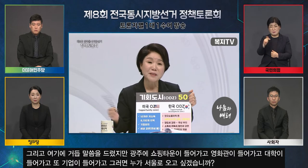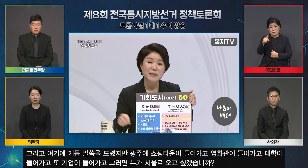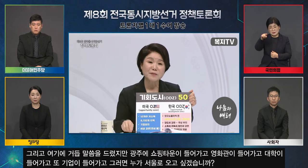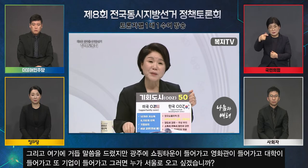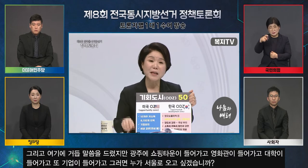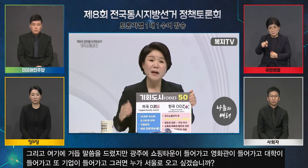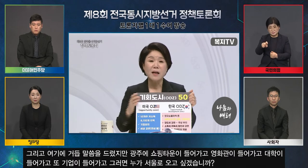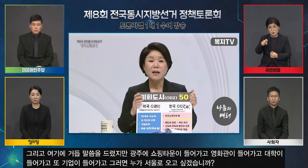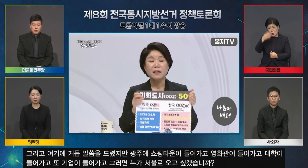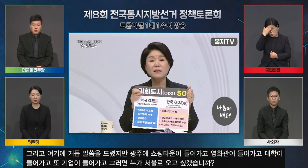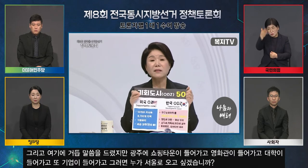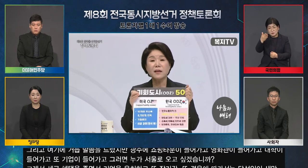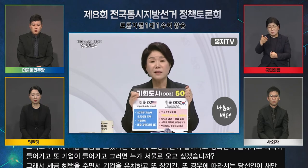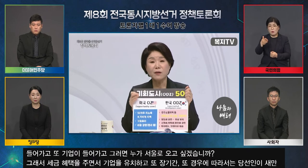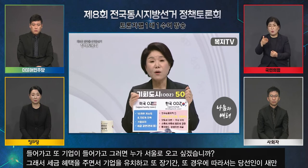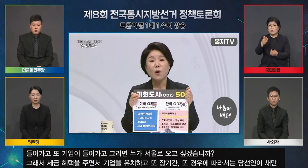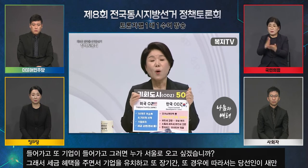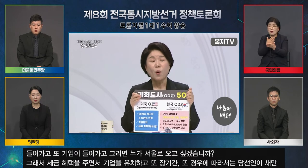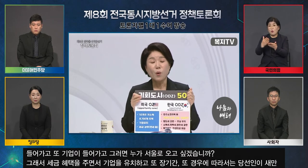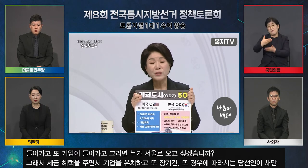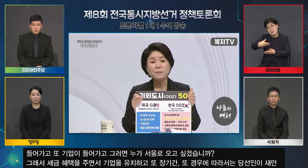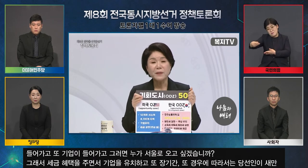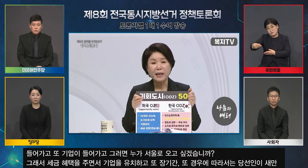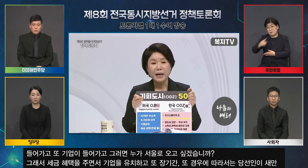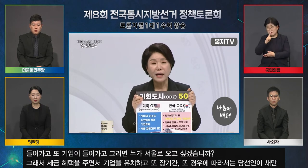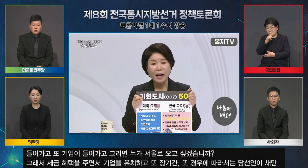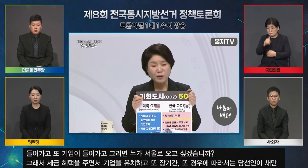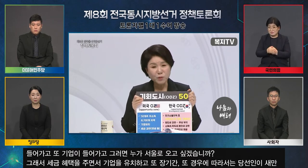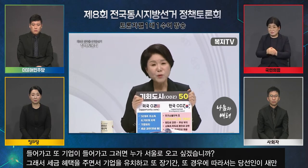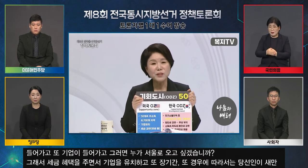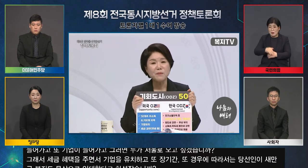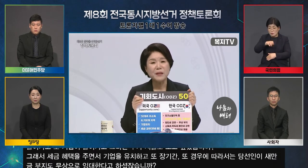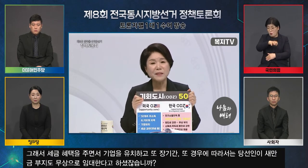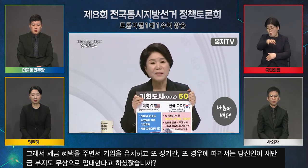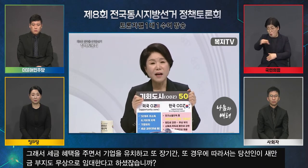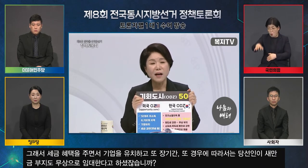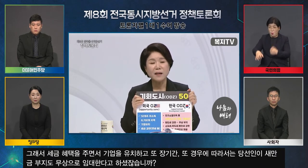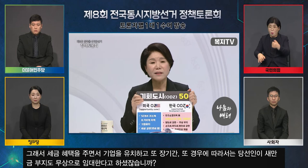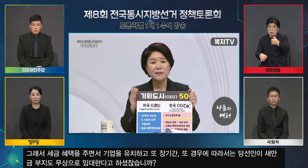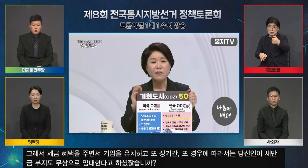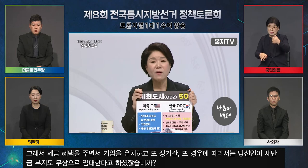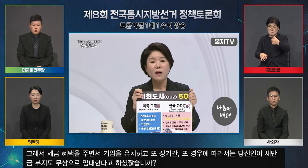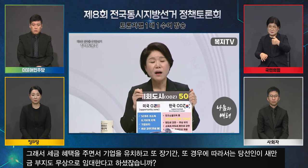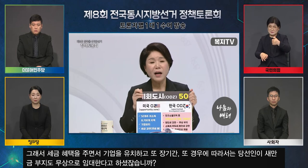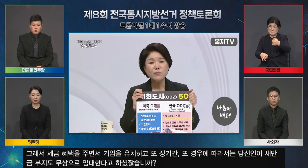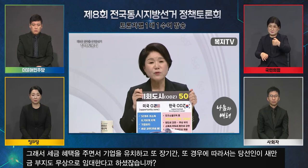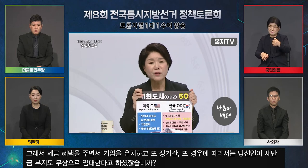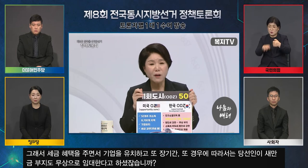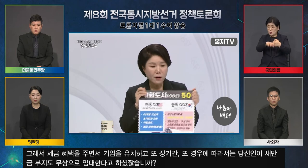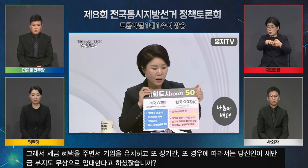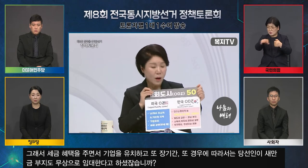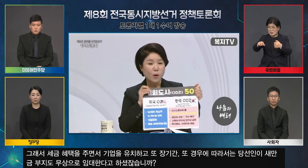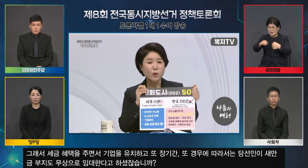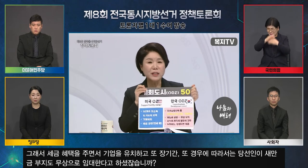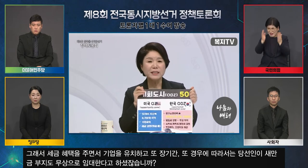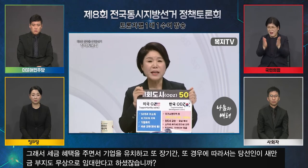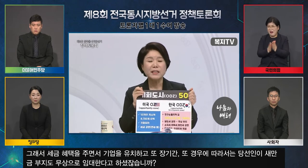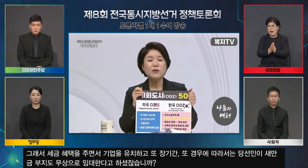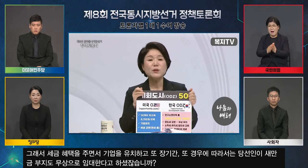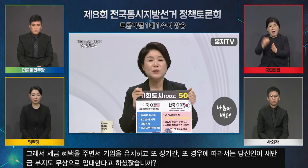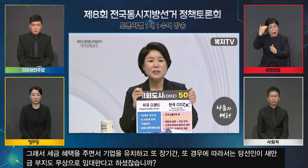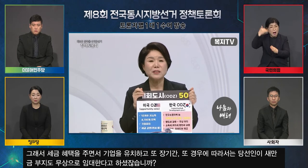임대한다고 그러셨지 않습니까? 그렇게 해서 50개 강소도시를 만든다. 그래서 한국형